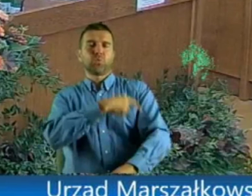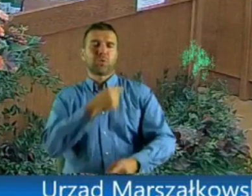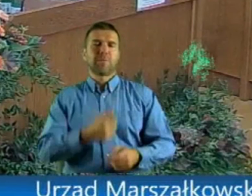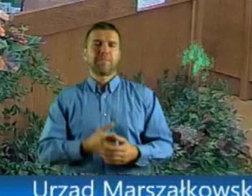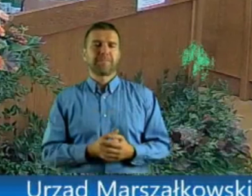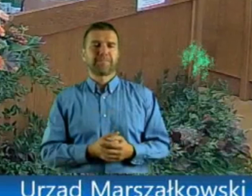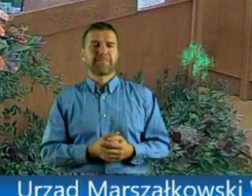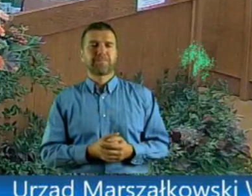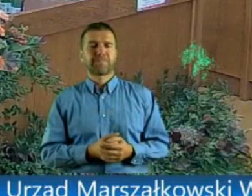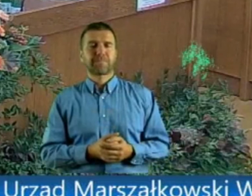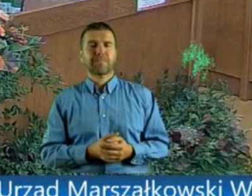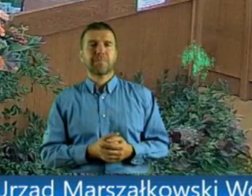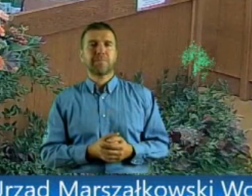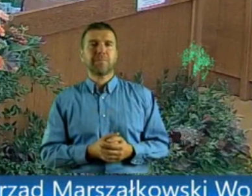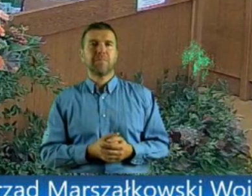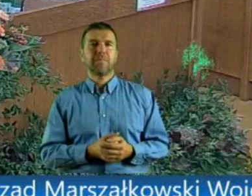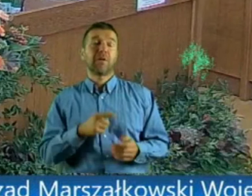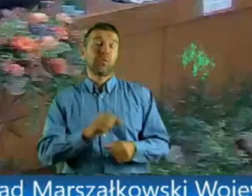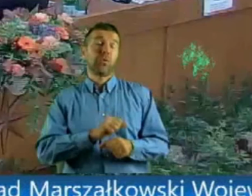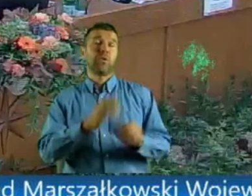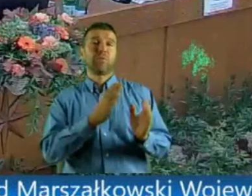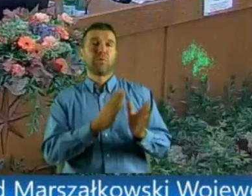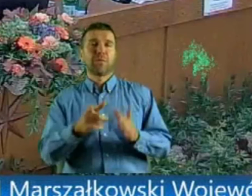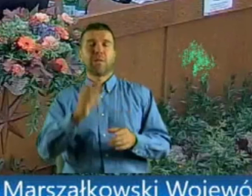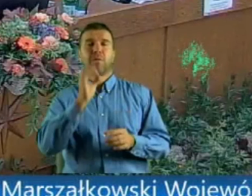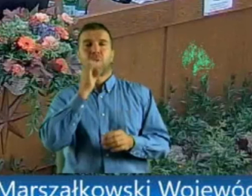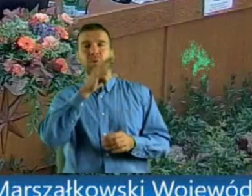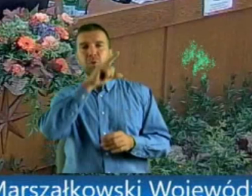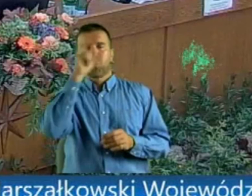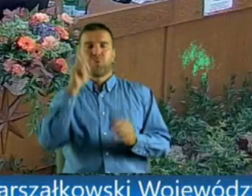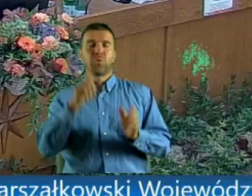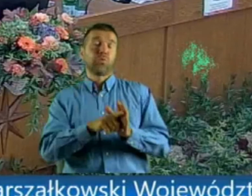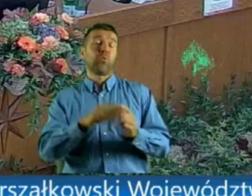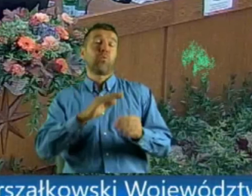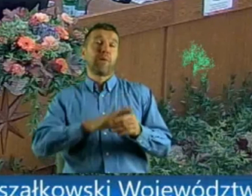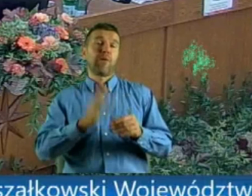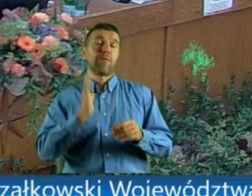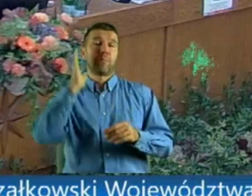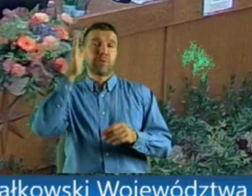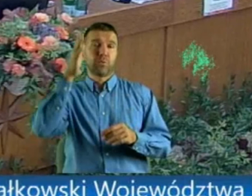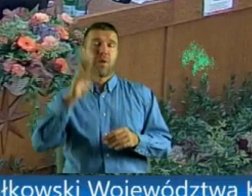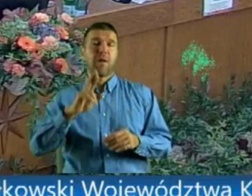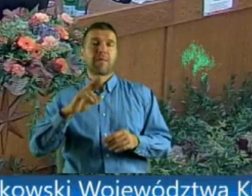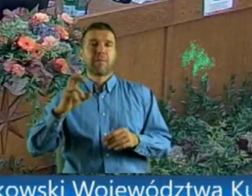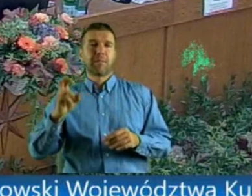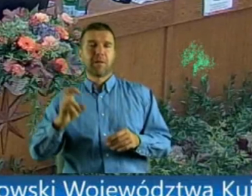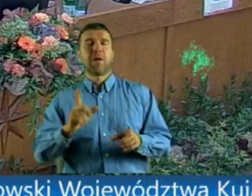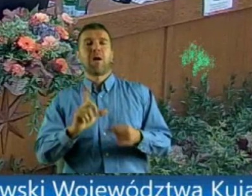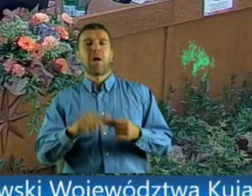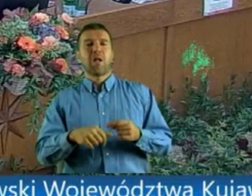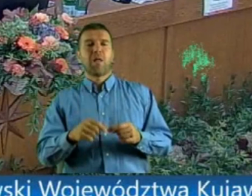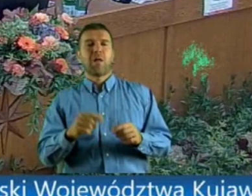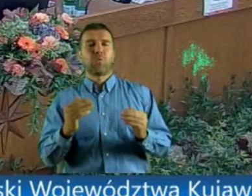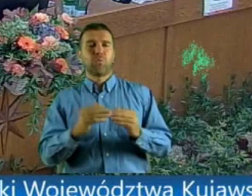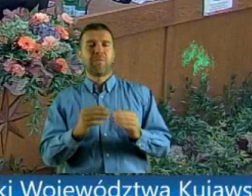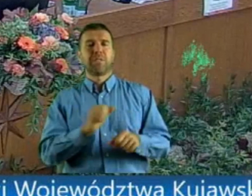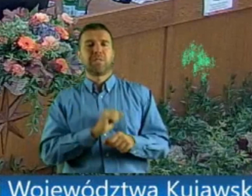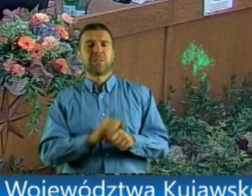co służy tak naprawdę przygotowaniu tych młodych ludzi do pełnienia roli radnego, ale jest też